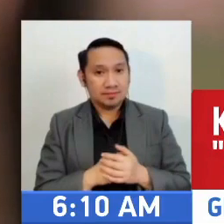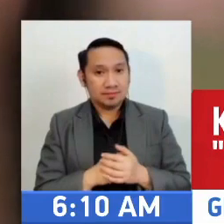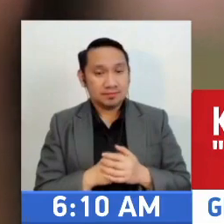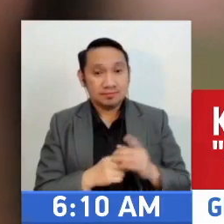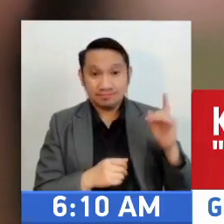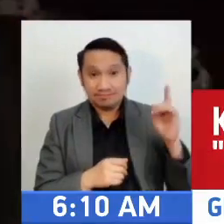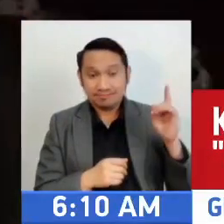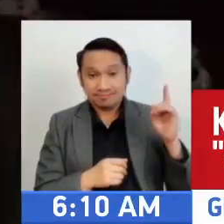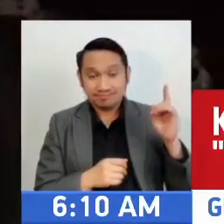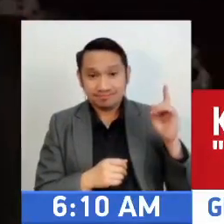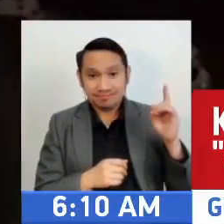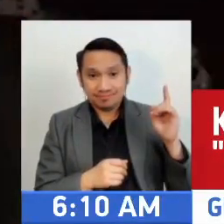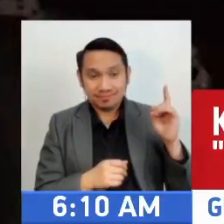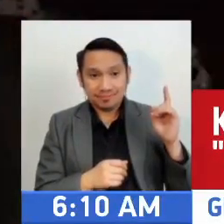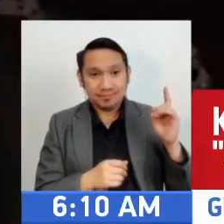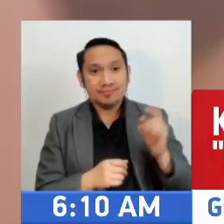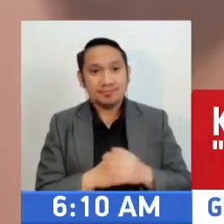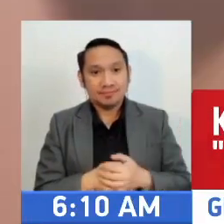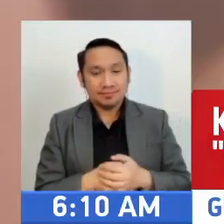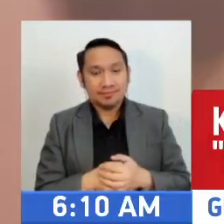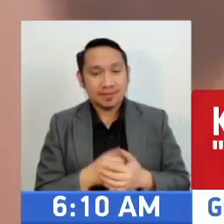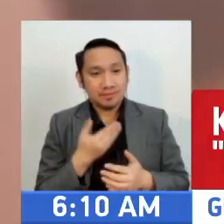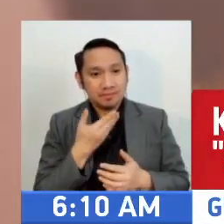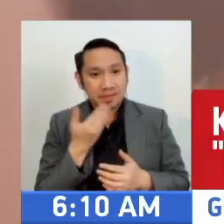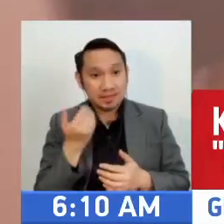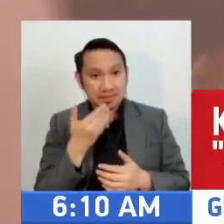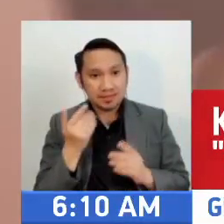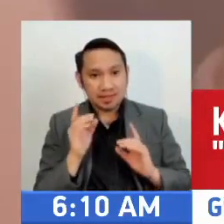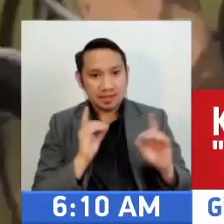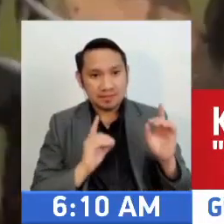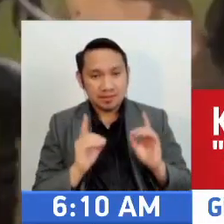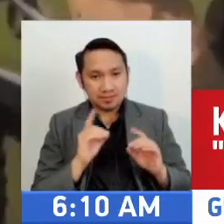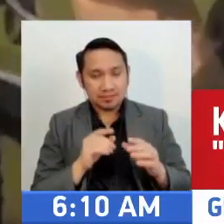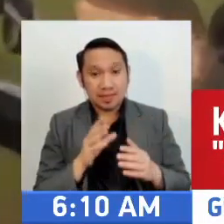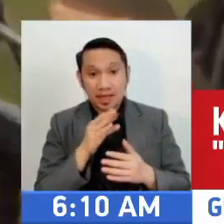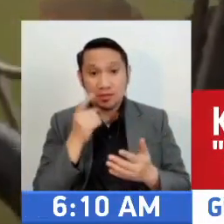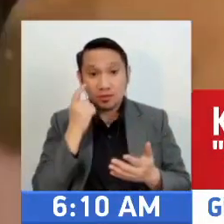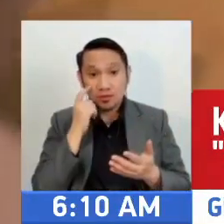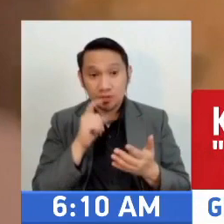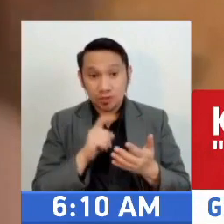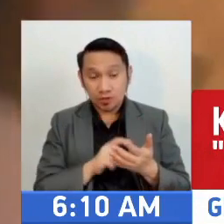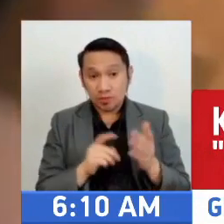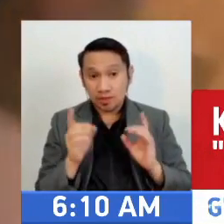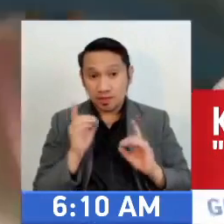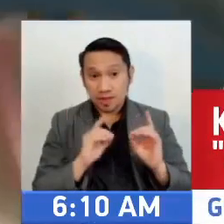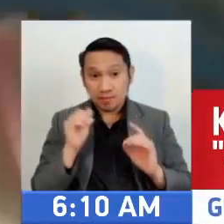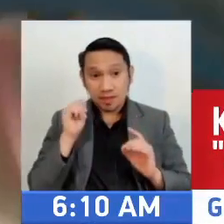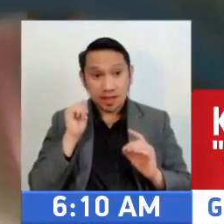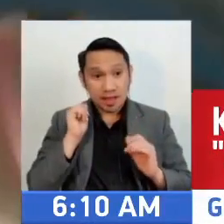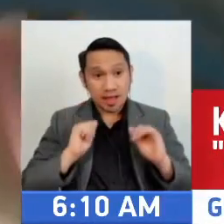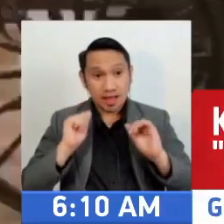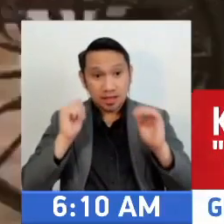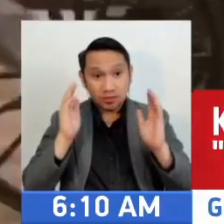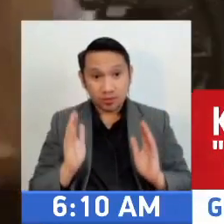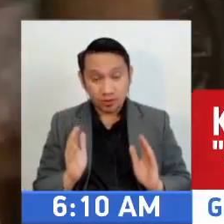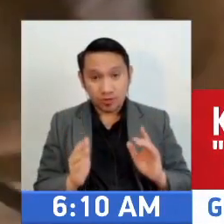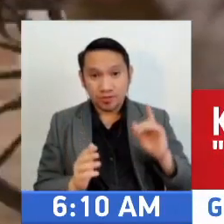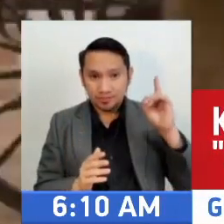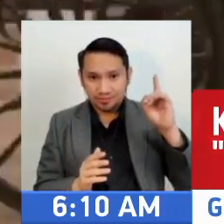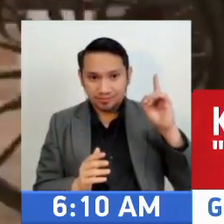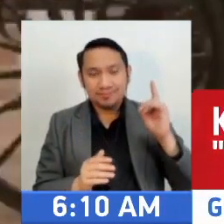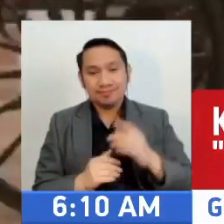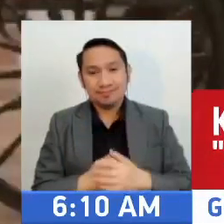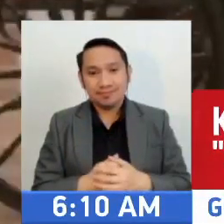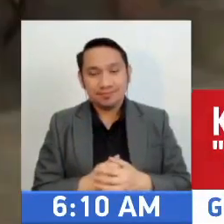fantasy series na Maria Clara at Ibarra. Kinilala namang Best Drama Actress si Barbie Fortesa para sa pagganap niya bilang Clay sa